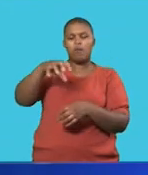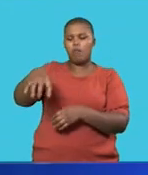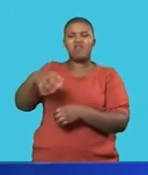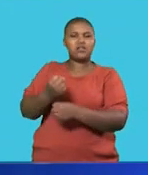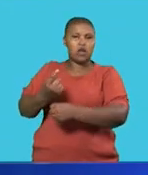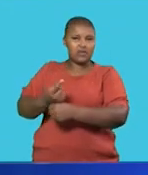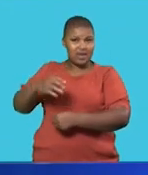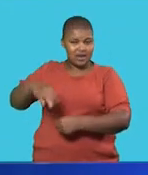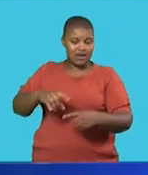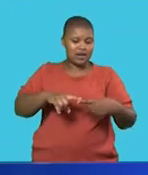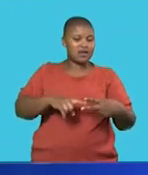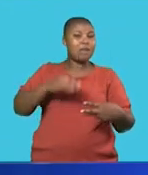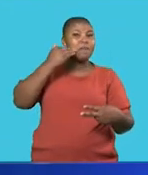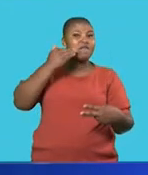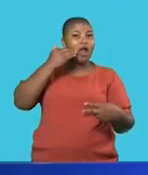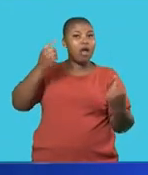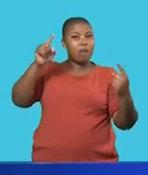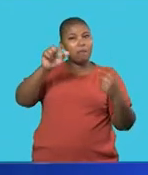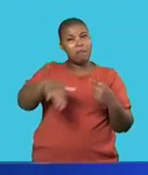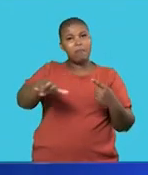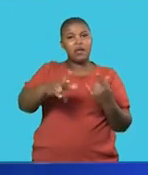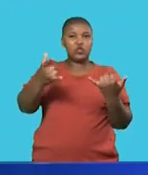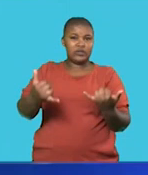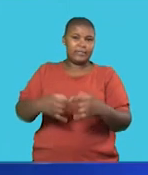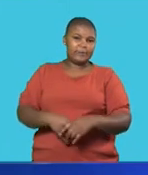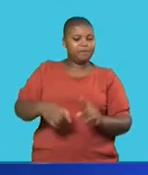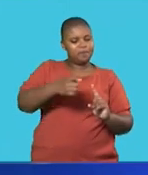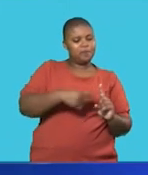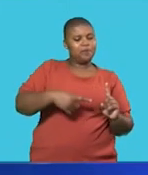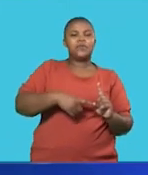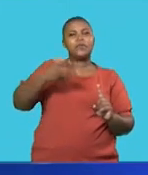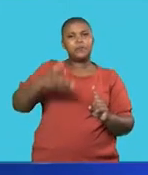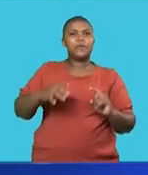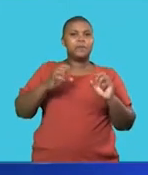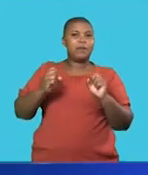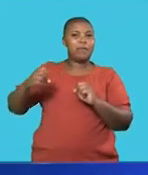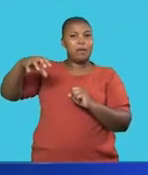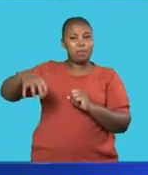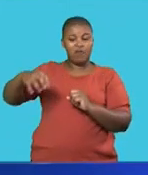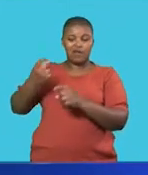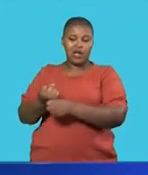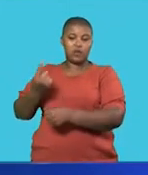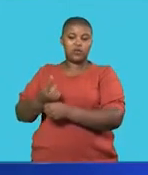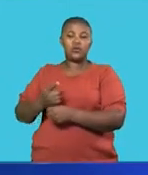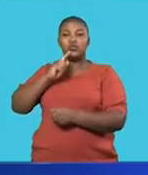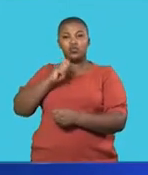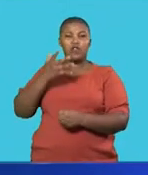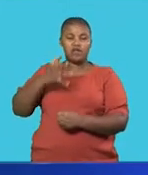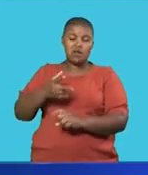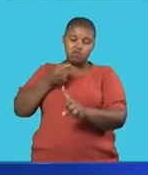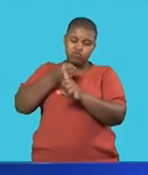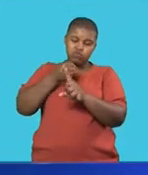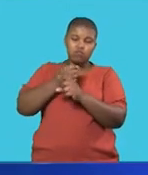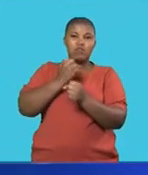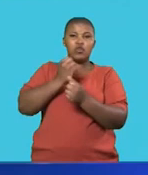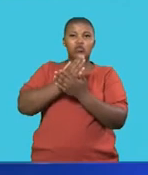le Braamfontein pejana ka jeno. Mawela o boletse ha profinsi ya Gauteng e balelwa profinsing tse nne tse ileng tsa sebetsa ka thata ho